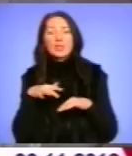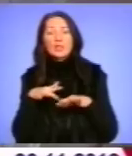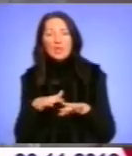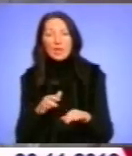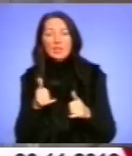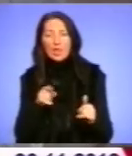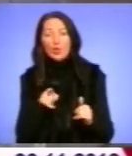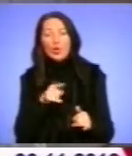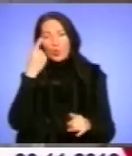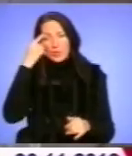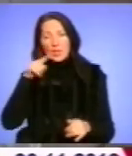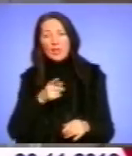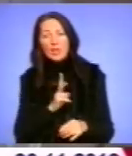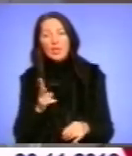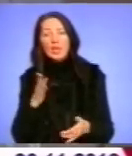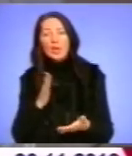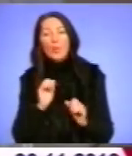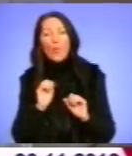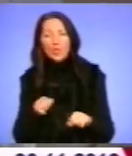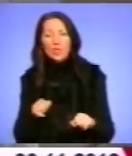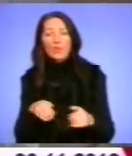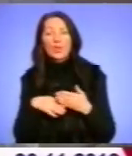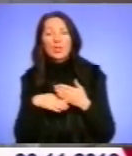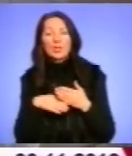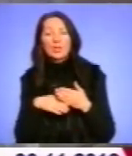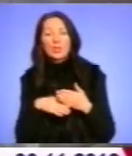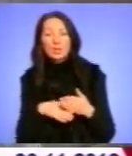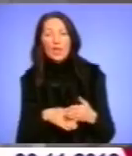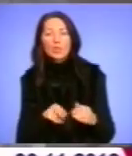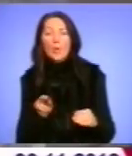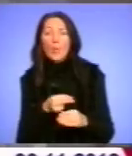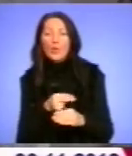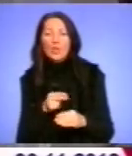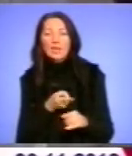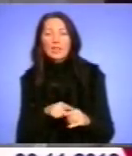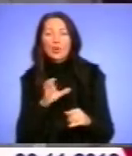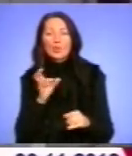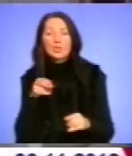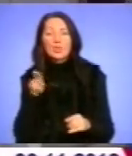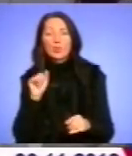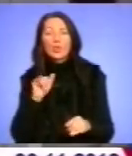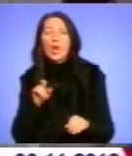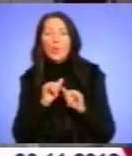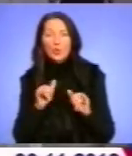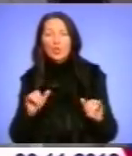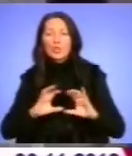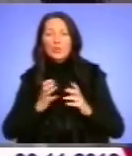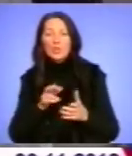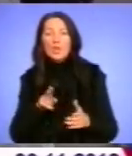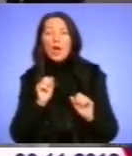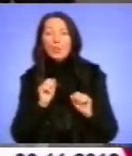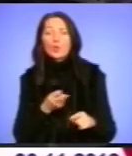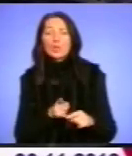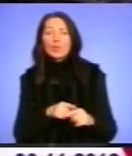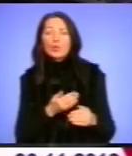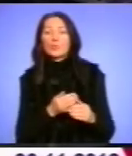діяльність для того, щоб знати, які можливі засоби і профілактики цього СНІДу, як він поширюється в світі і як можна цьому